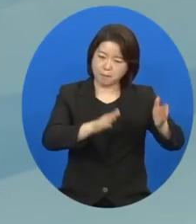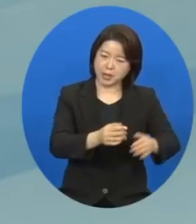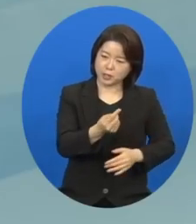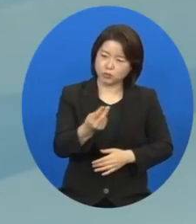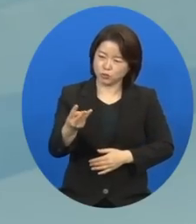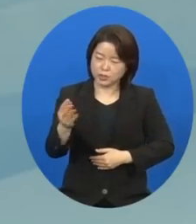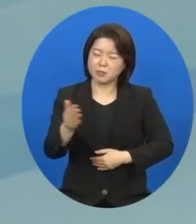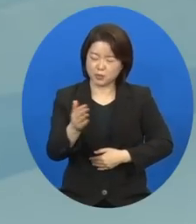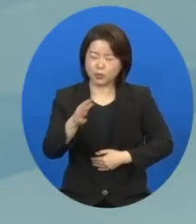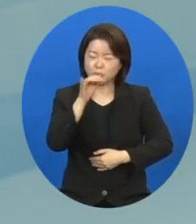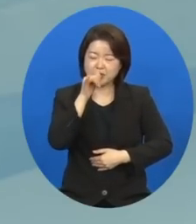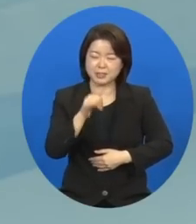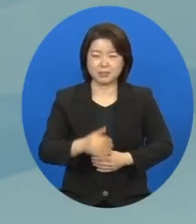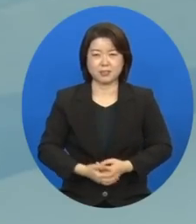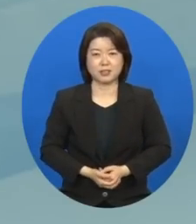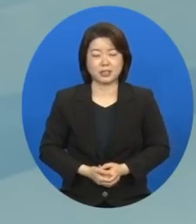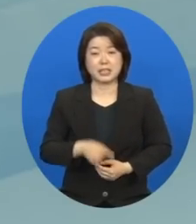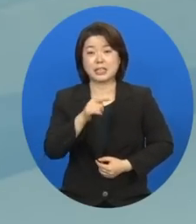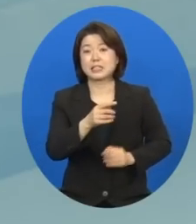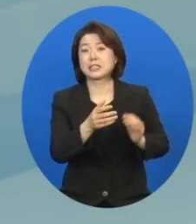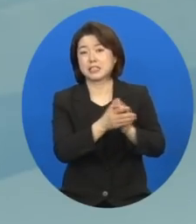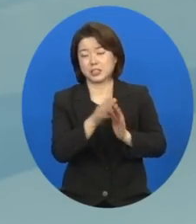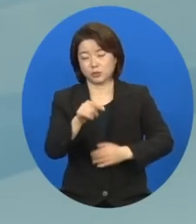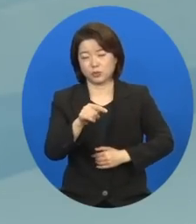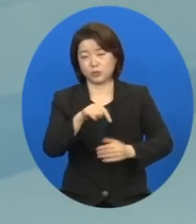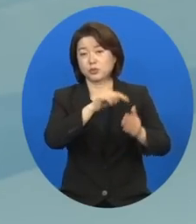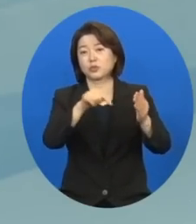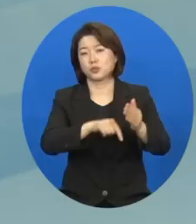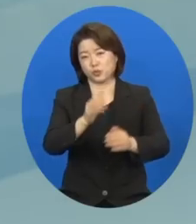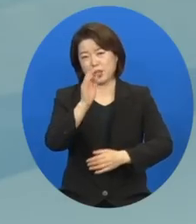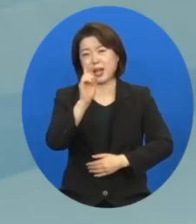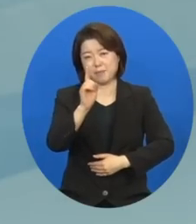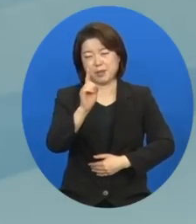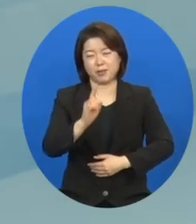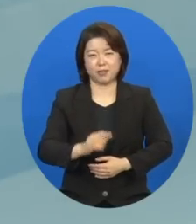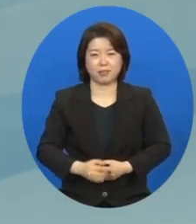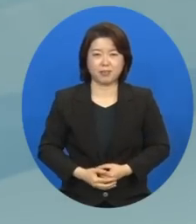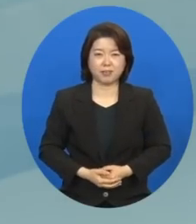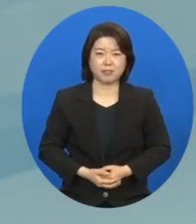두세 명 정도 있었다고 해요. 이 친구도 그 중에 한 명이었습니다.